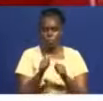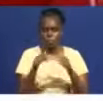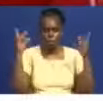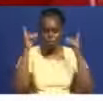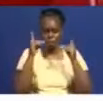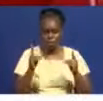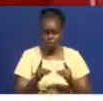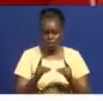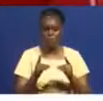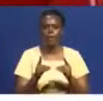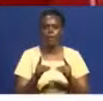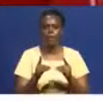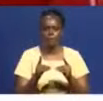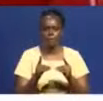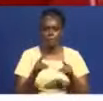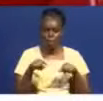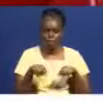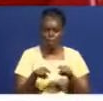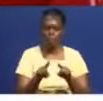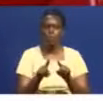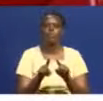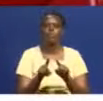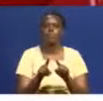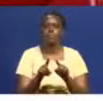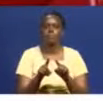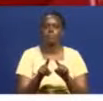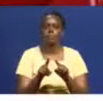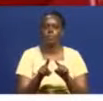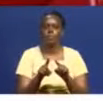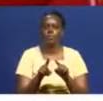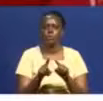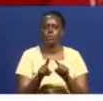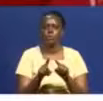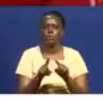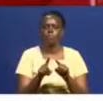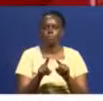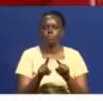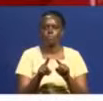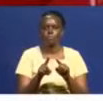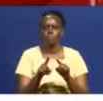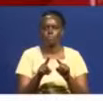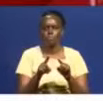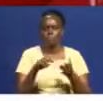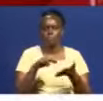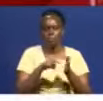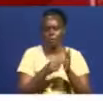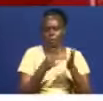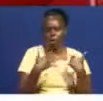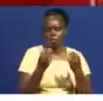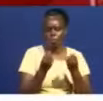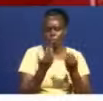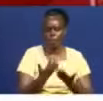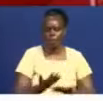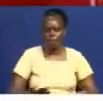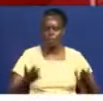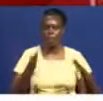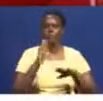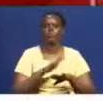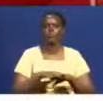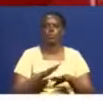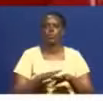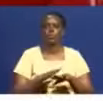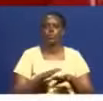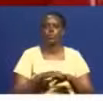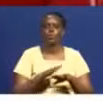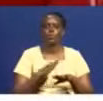waliamua itakuwa sababu ya wao kupasua kile kilichoko ndani, wamepoteza mambo mengi mazuri sana.